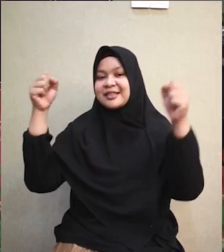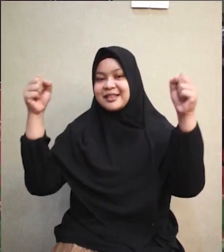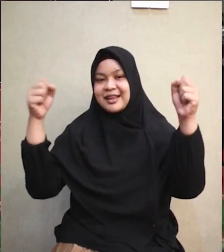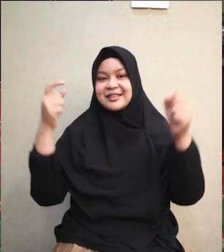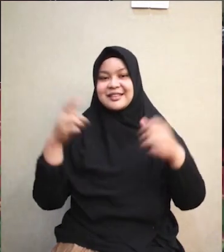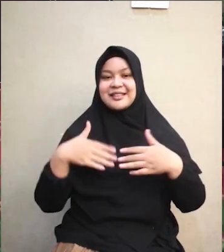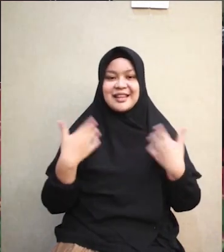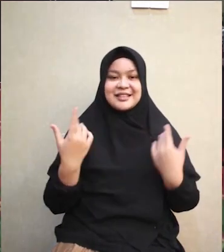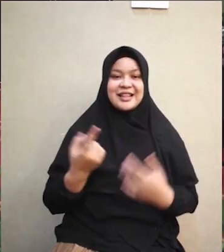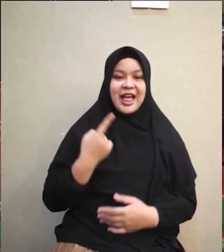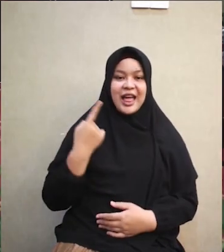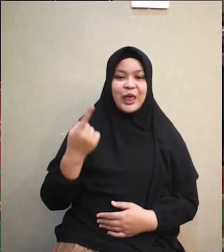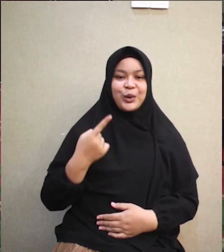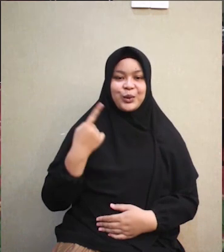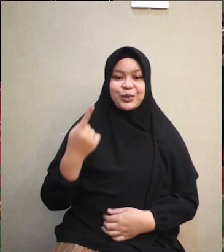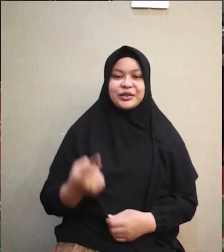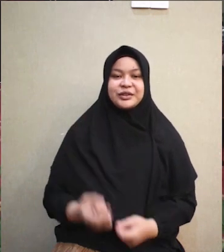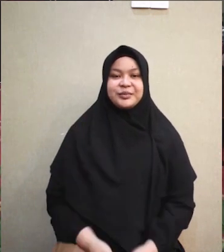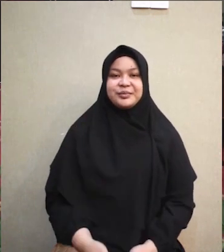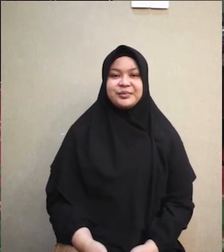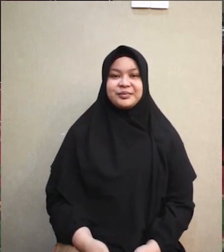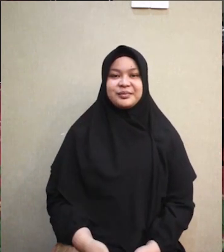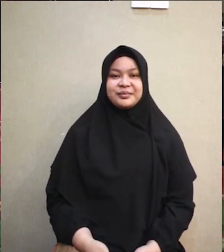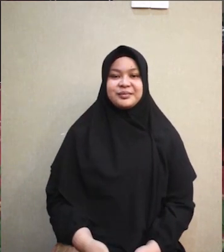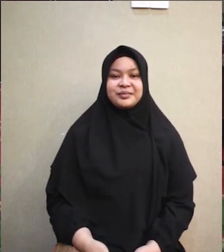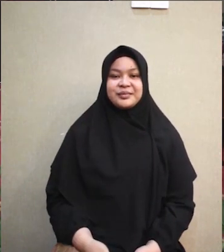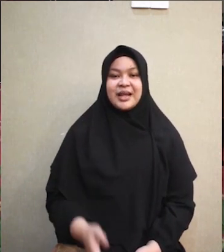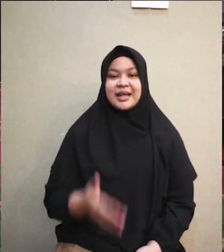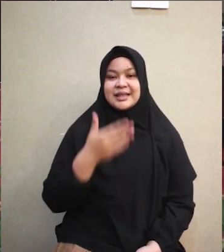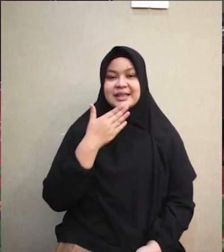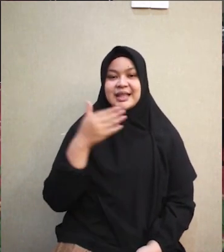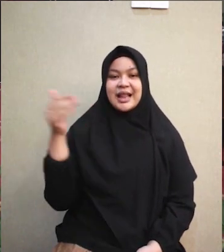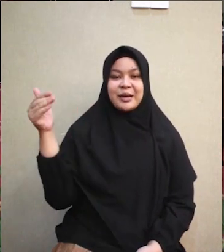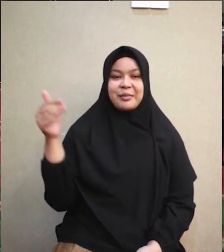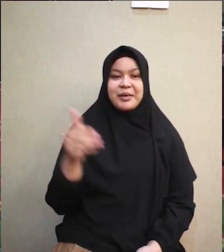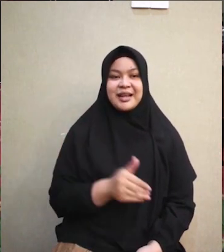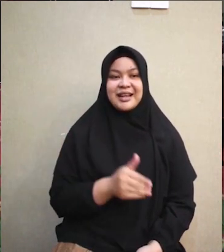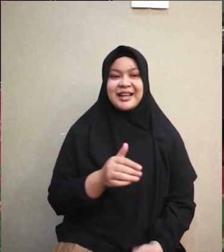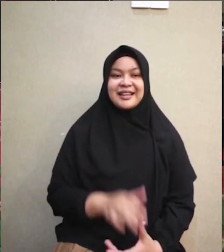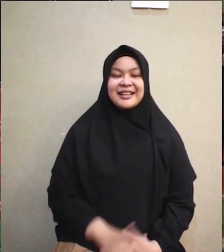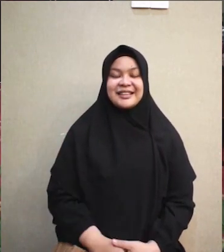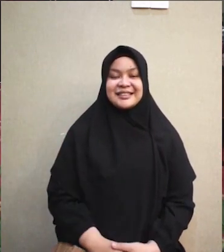ya terima kasar ini jauh-jauh ini Selamat datang